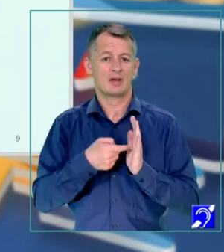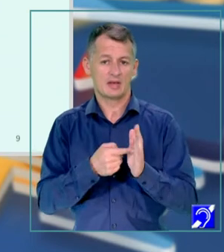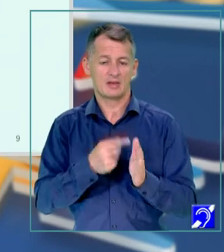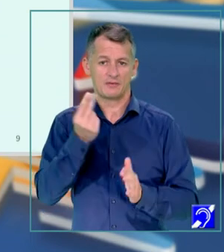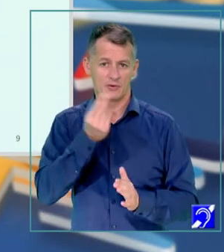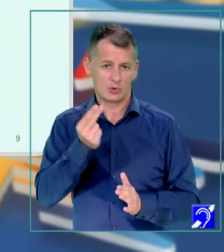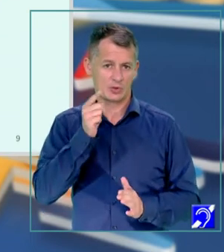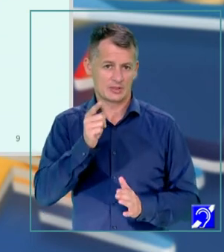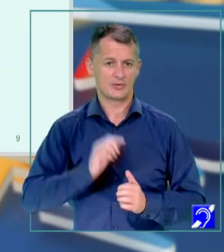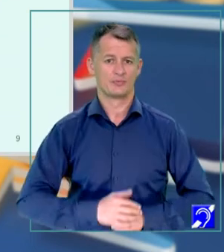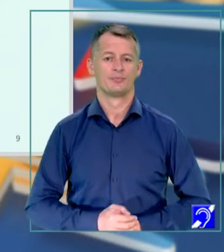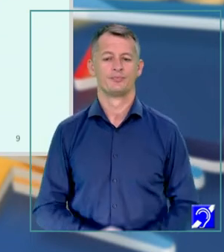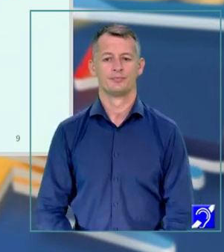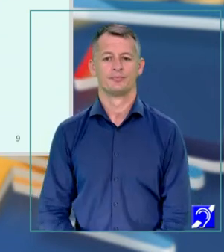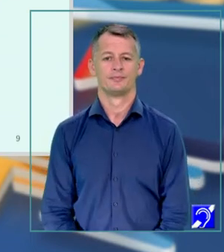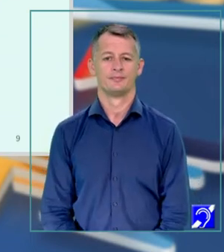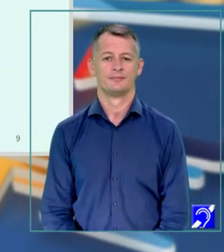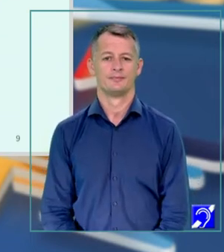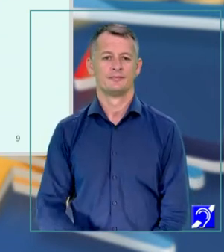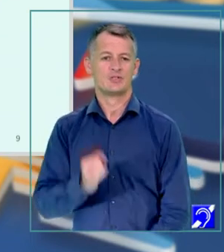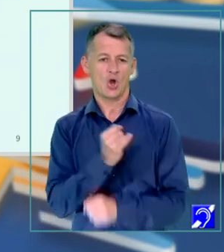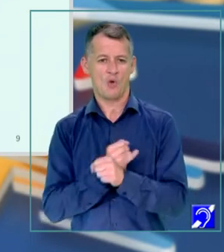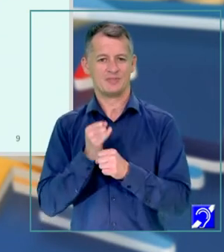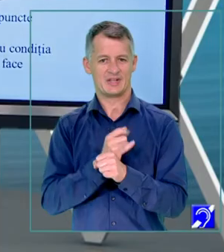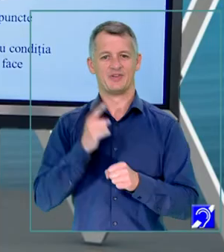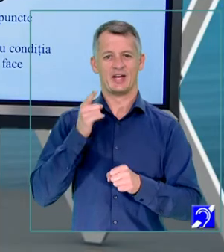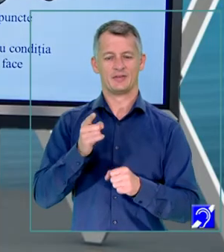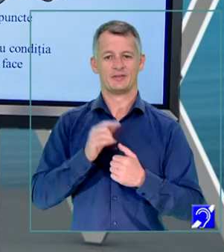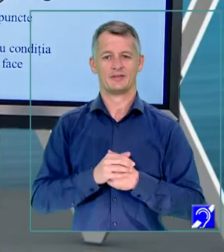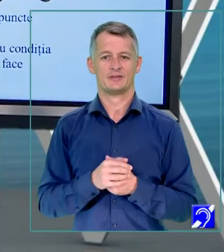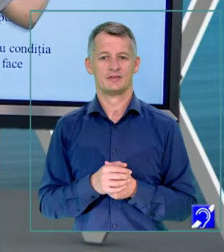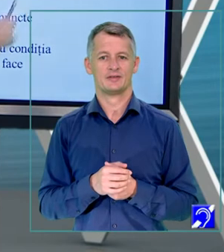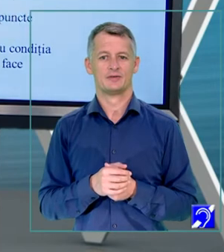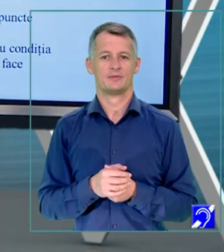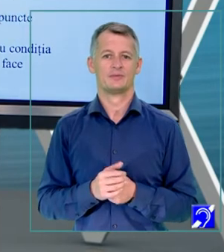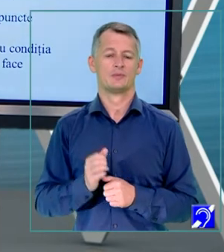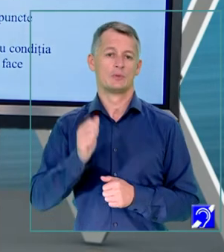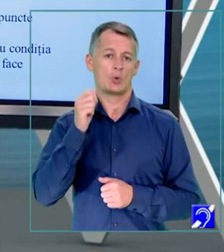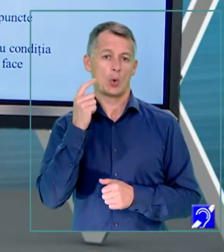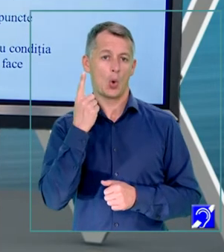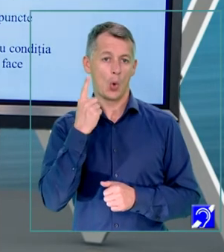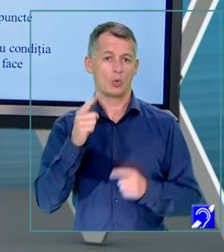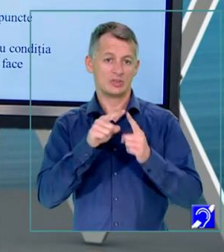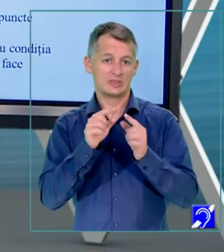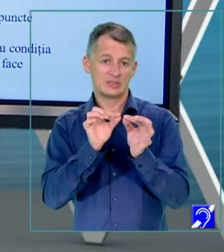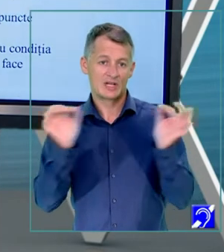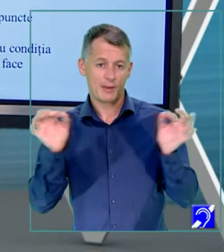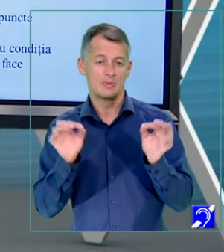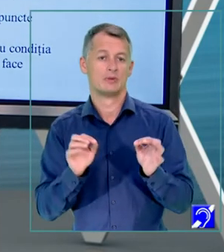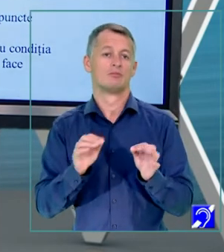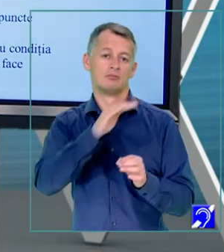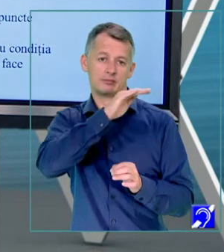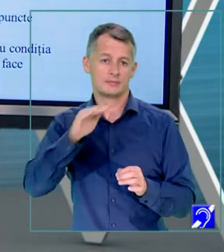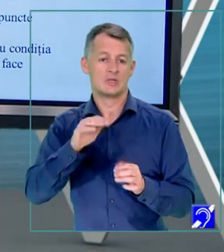aceasta ce se observă aici o dreaptă două drepte aceste drepte ilustrate În